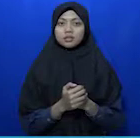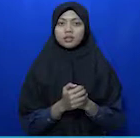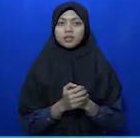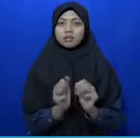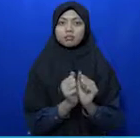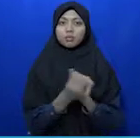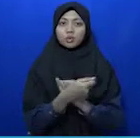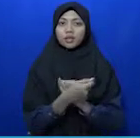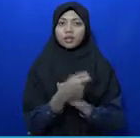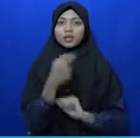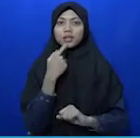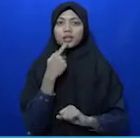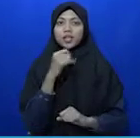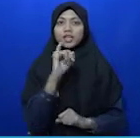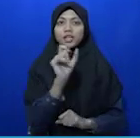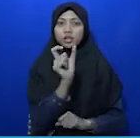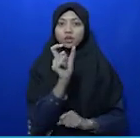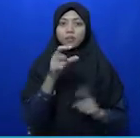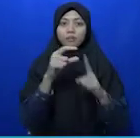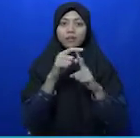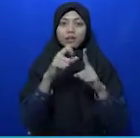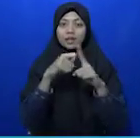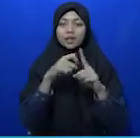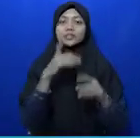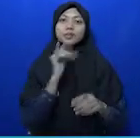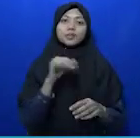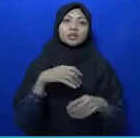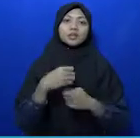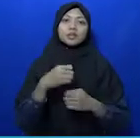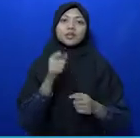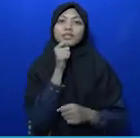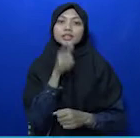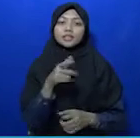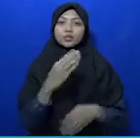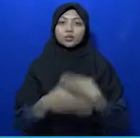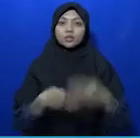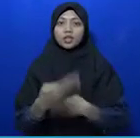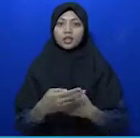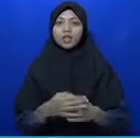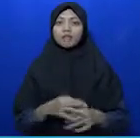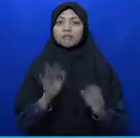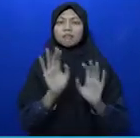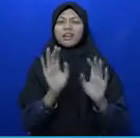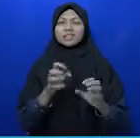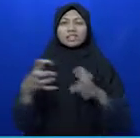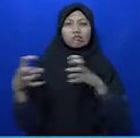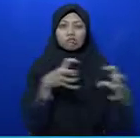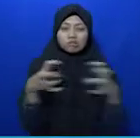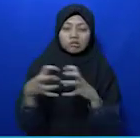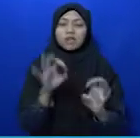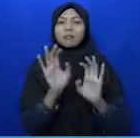perubahan dari KK ke AIUBK gitu ya, tetapi dalam perundingan itu masih alot gitu ya, karena apa?